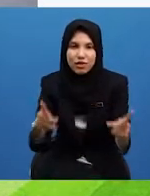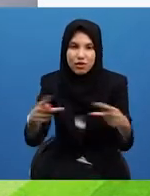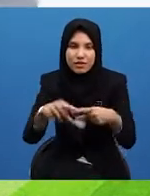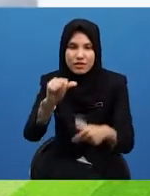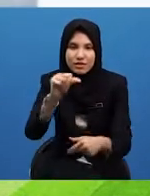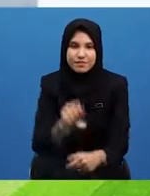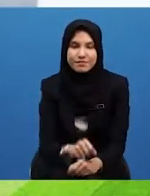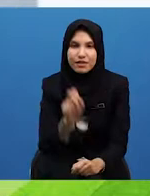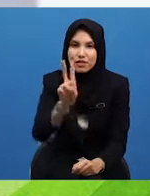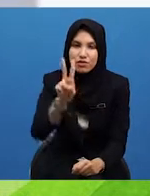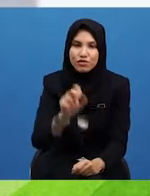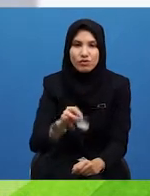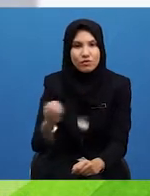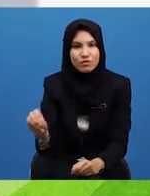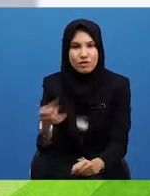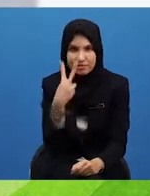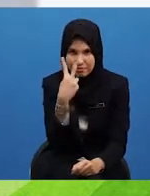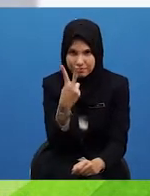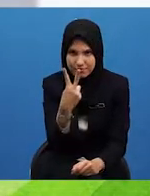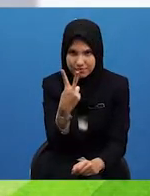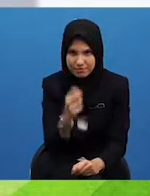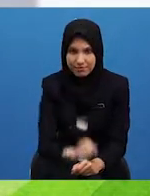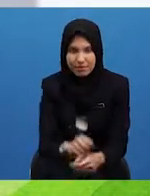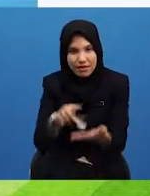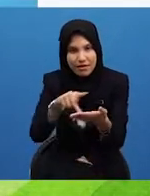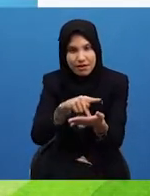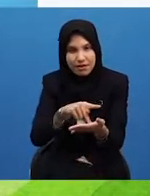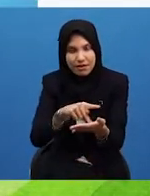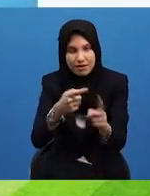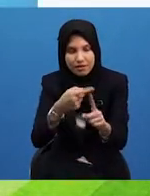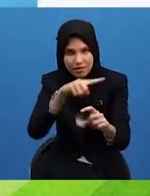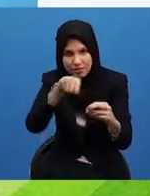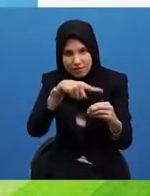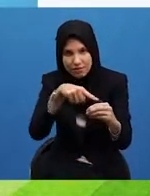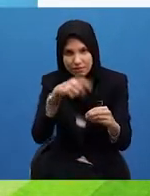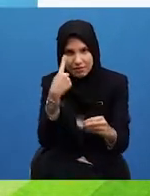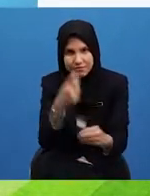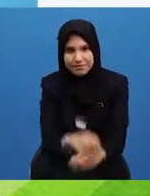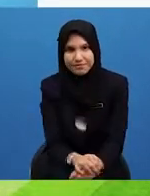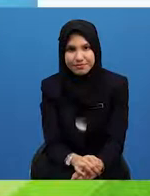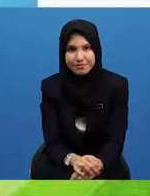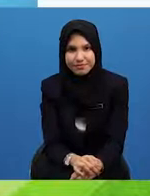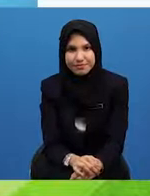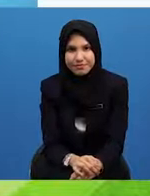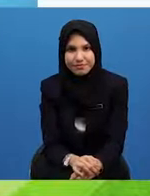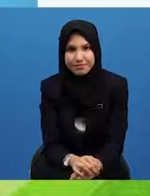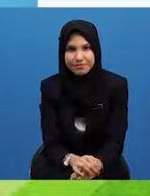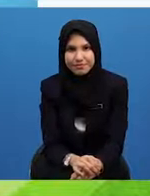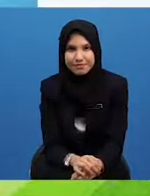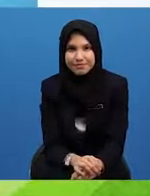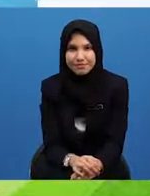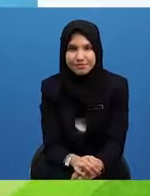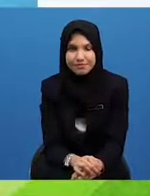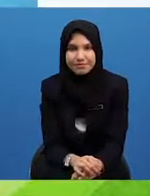kedua murid ini mematikan Kak nomor dari lubang matte hai hai